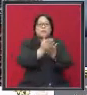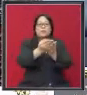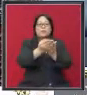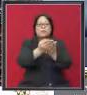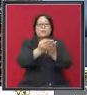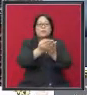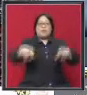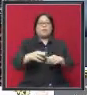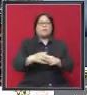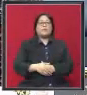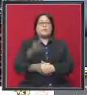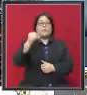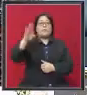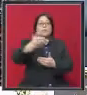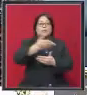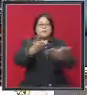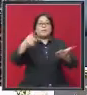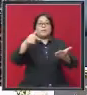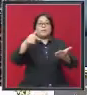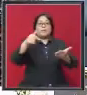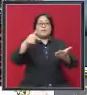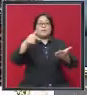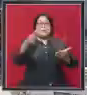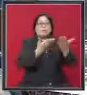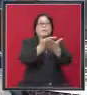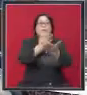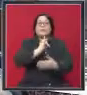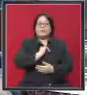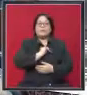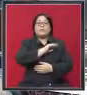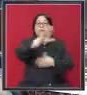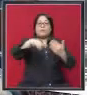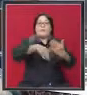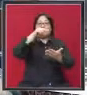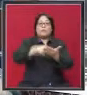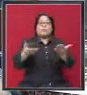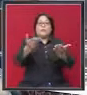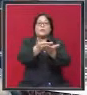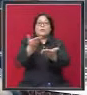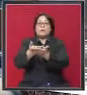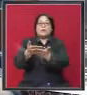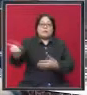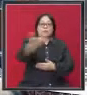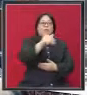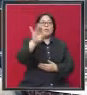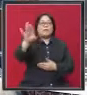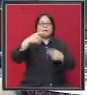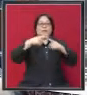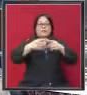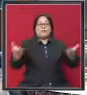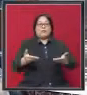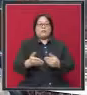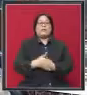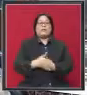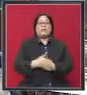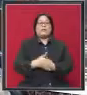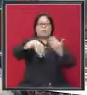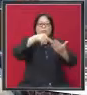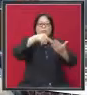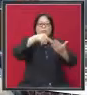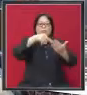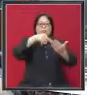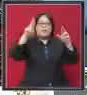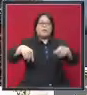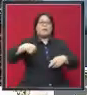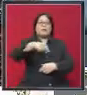rakyat. Yang Berhormat sekalian, ini semua bukan cadangan saya. Ini semua cadangan-cadangan Yang Berhormat di dalam dewan ini. Ini semua